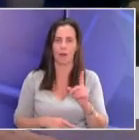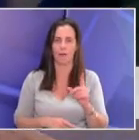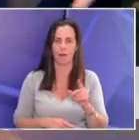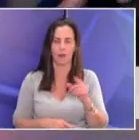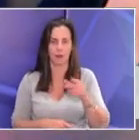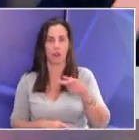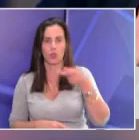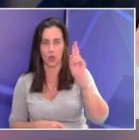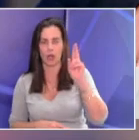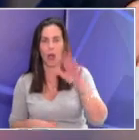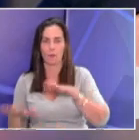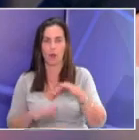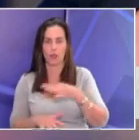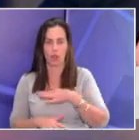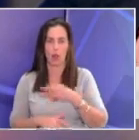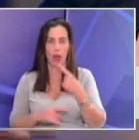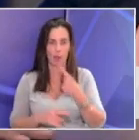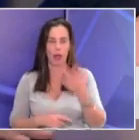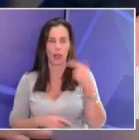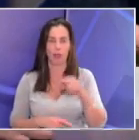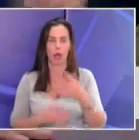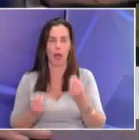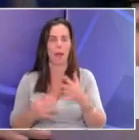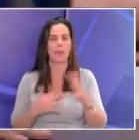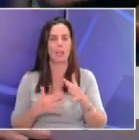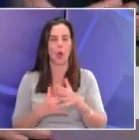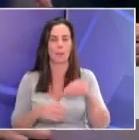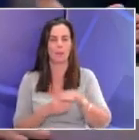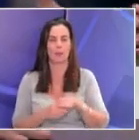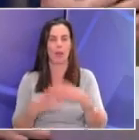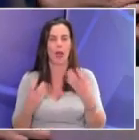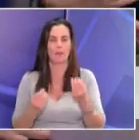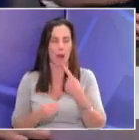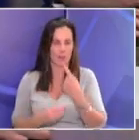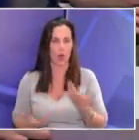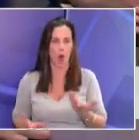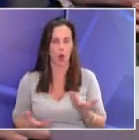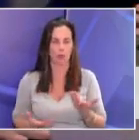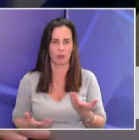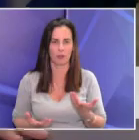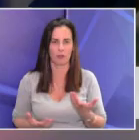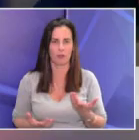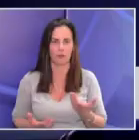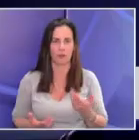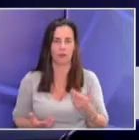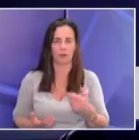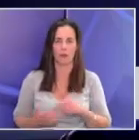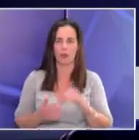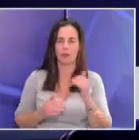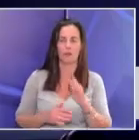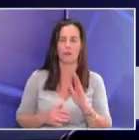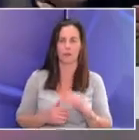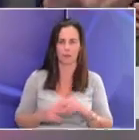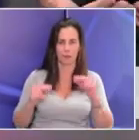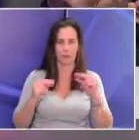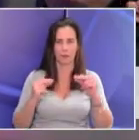שטראמפ לא התייחס לזה. יותר מזה, כשהממשלה שלנו התייחסה לזה, הייתה שם הרבה מאוד ביקורת פנימית, והרבה מאוד אמירות ש... כלומר, שמדינת